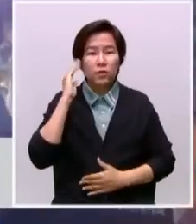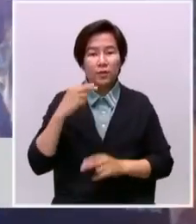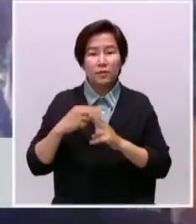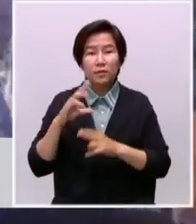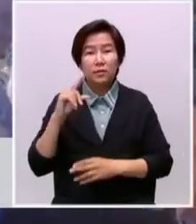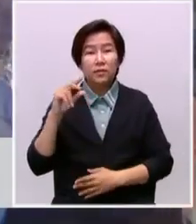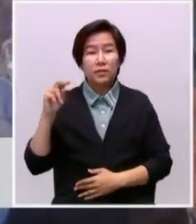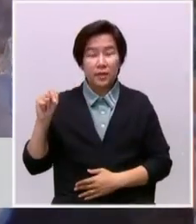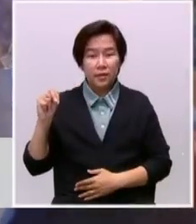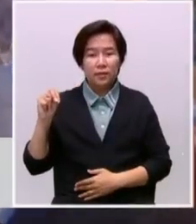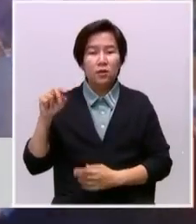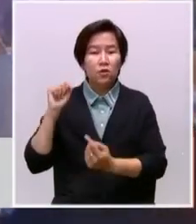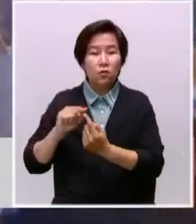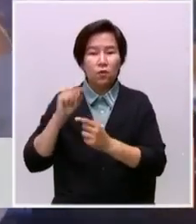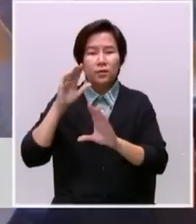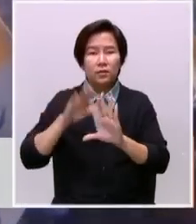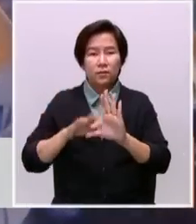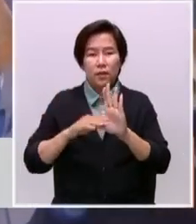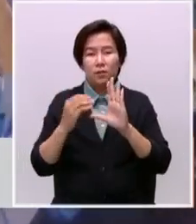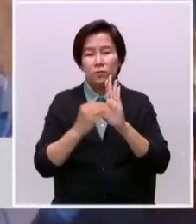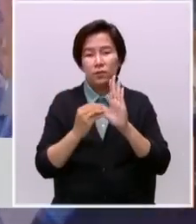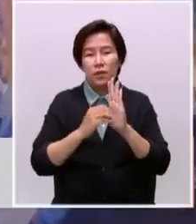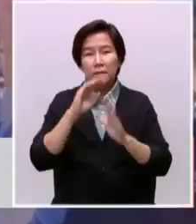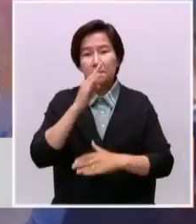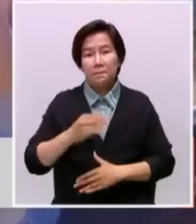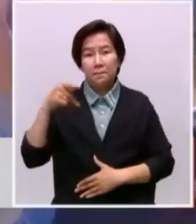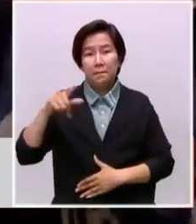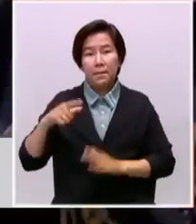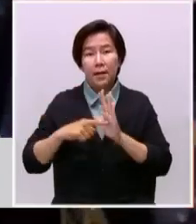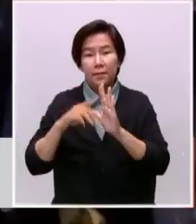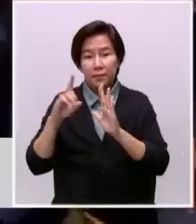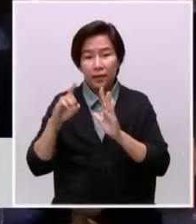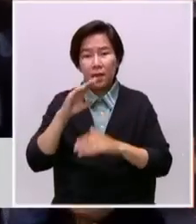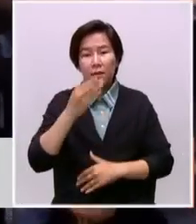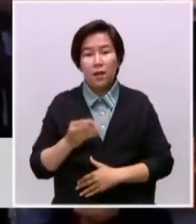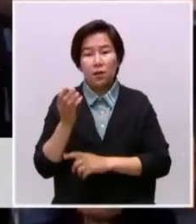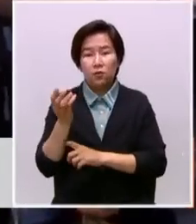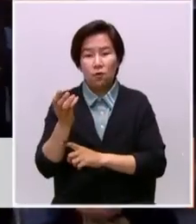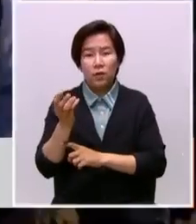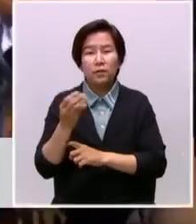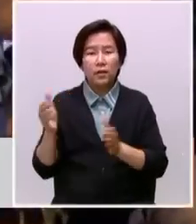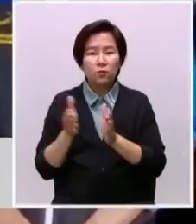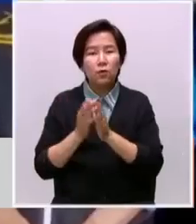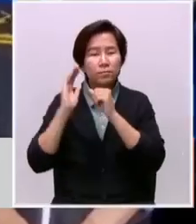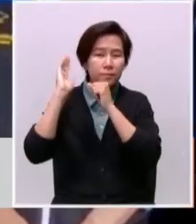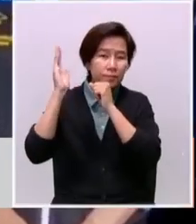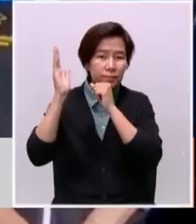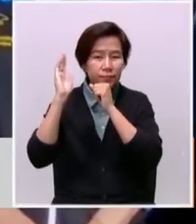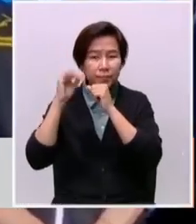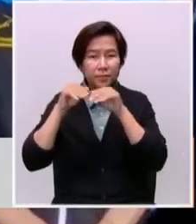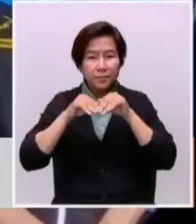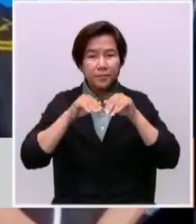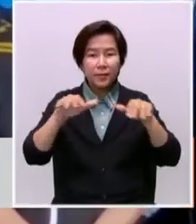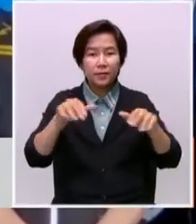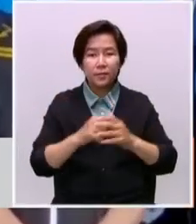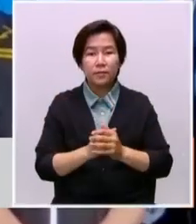แสงว่าที่ผู้สมัครสสกทมเขตบางพลัเขตบางกอกน้อยร่วมกันขึ้นเวทีปราศรัยด้วยนะคะที่น่า